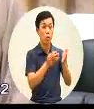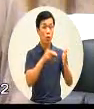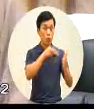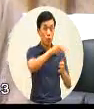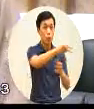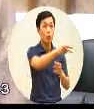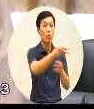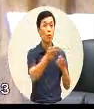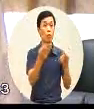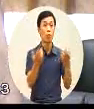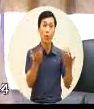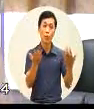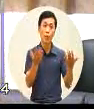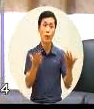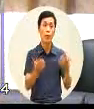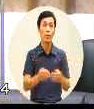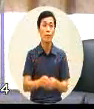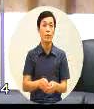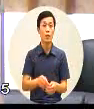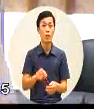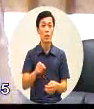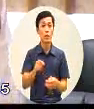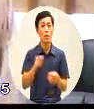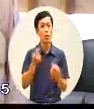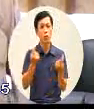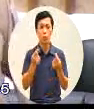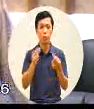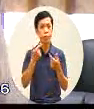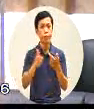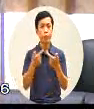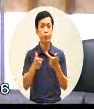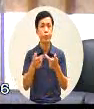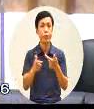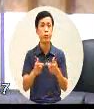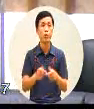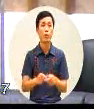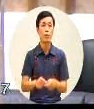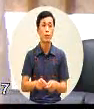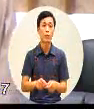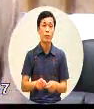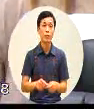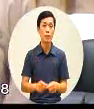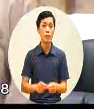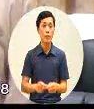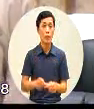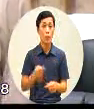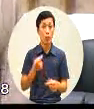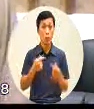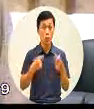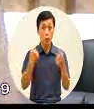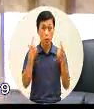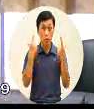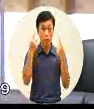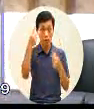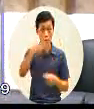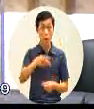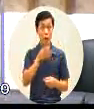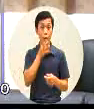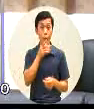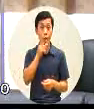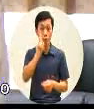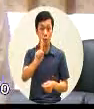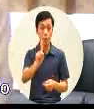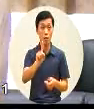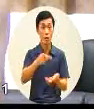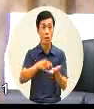有？早一米啦，够我脚 退后是退休啦，不是退后啦。 了啦，我搁念一遍，我咧听啦。 低头，